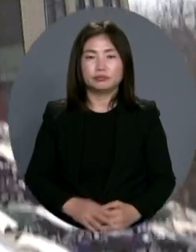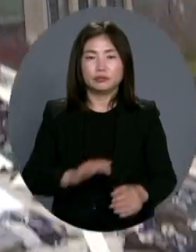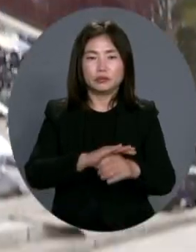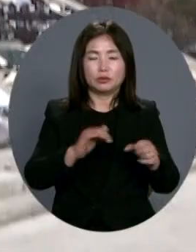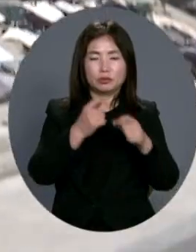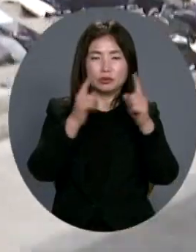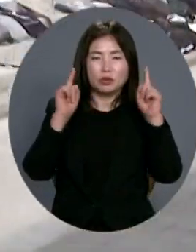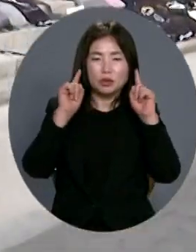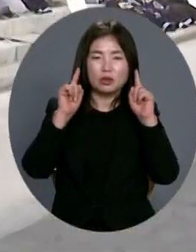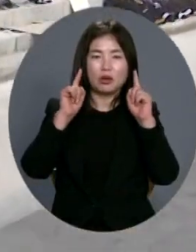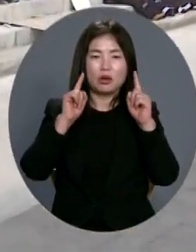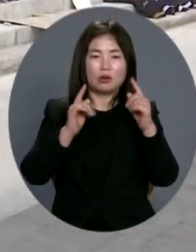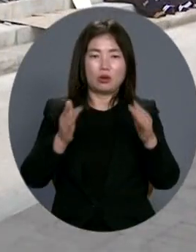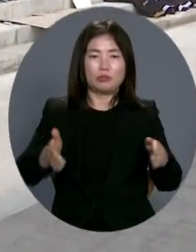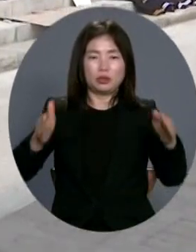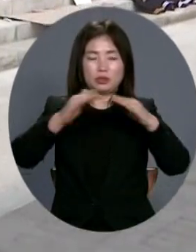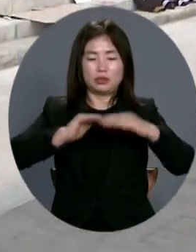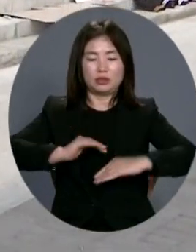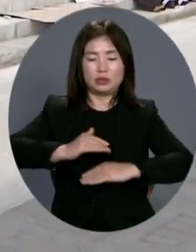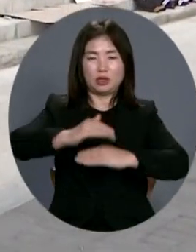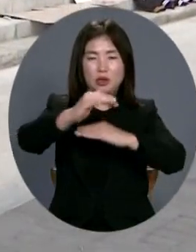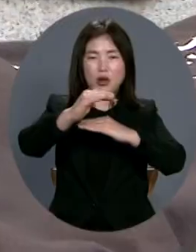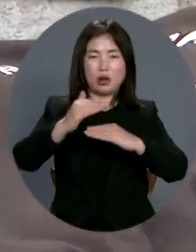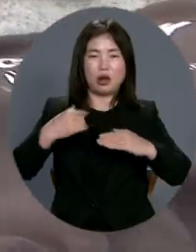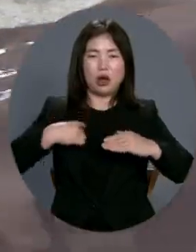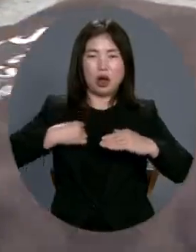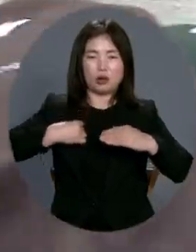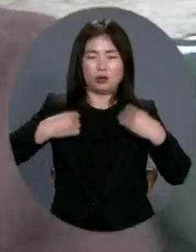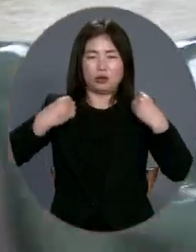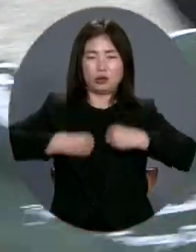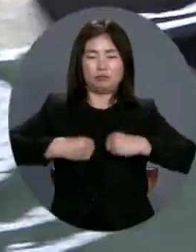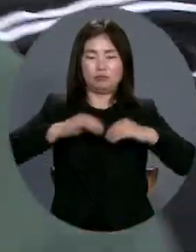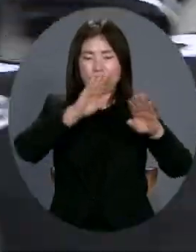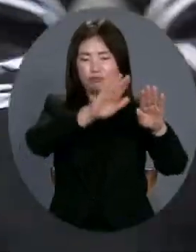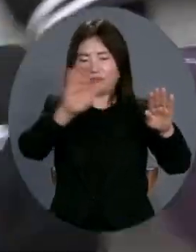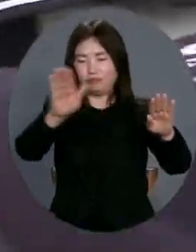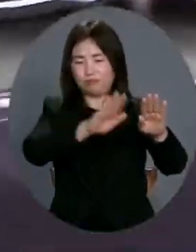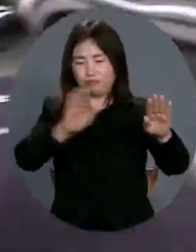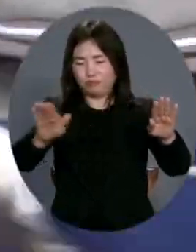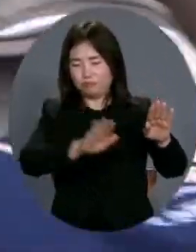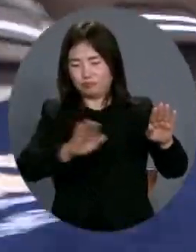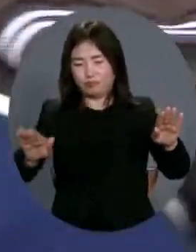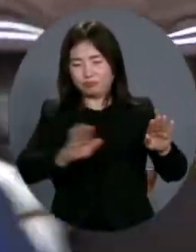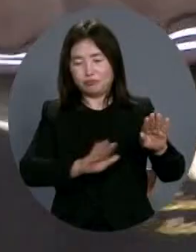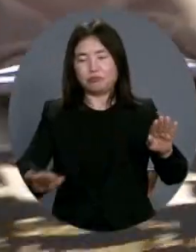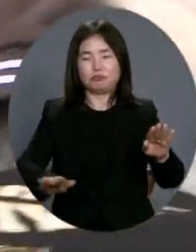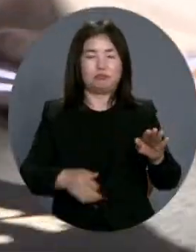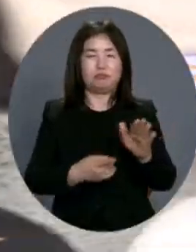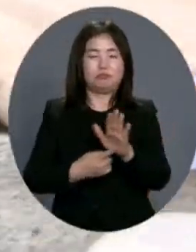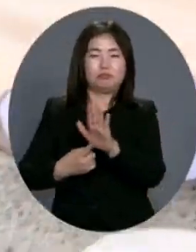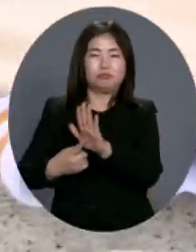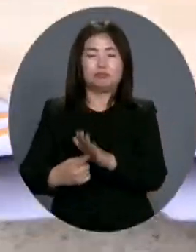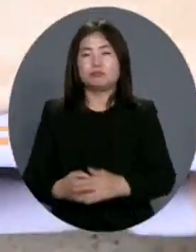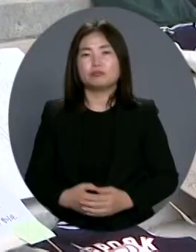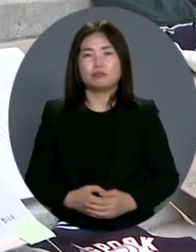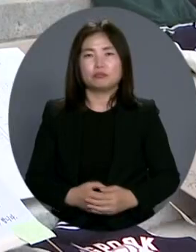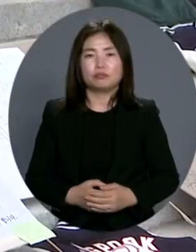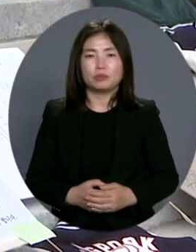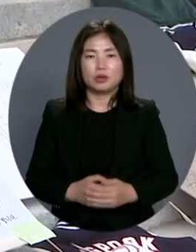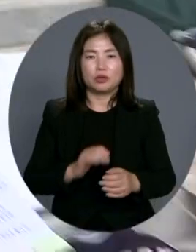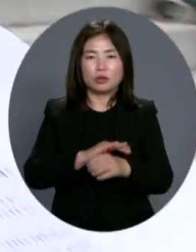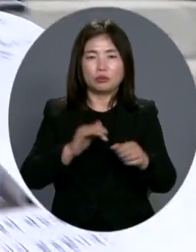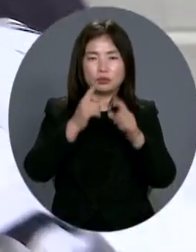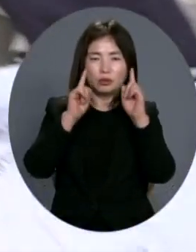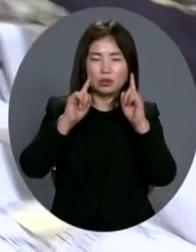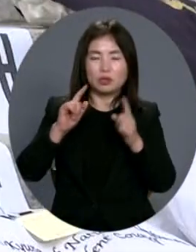경북대 본부 건물로 들어서는 계단에 학과 점퍼, 이른바 과잠 수십 벌이 줄지어 펼쳐져 있습니다.